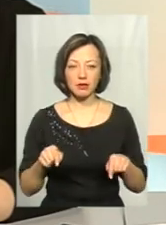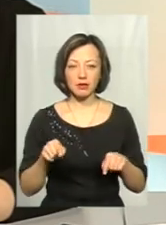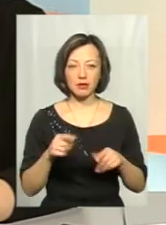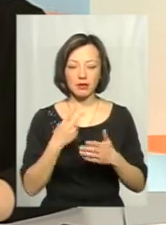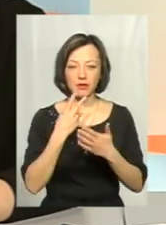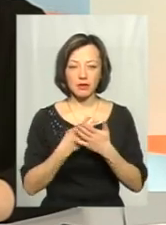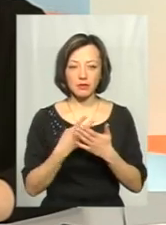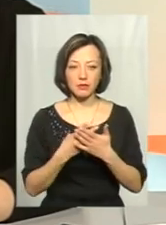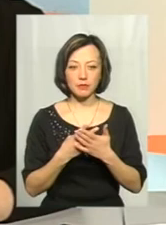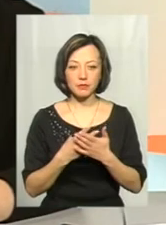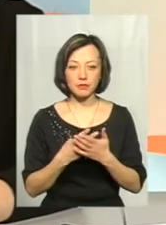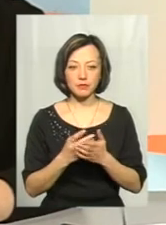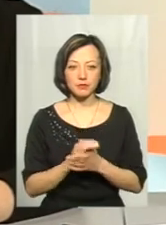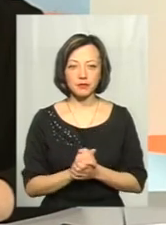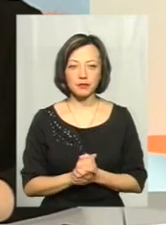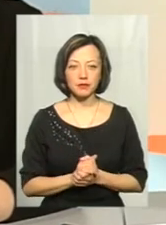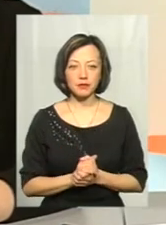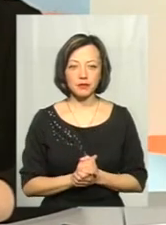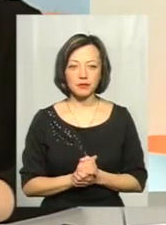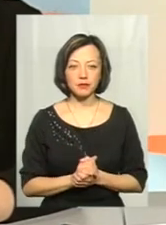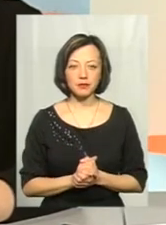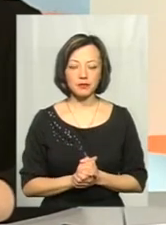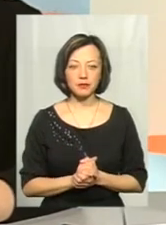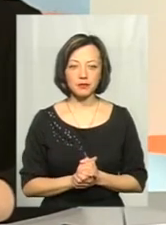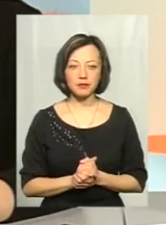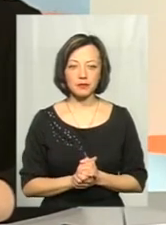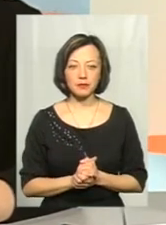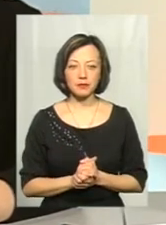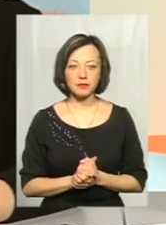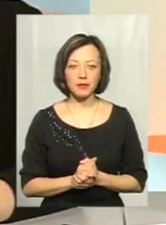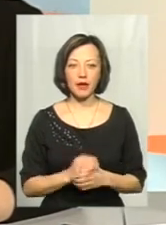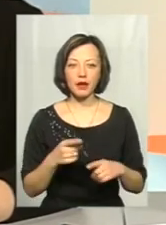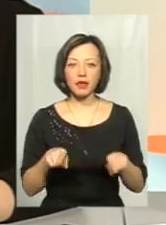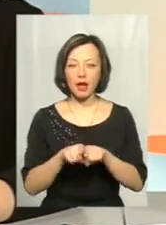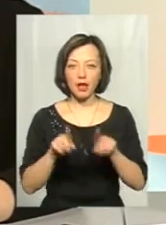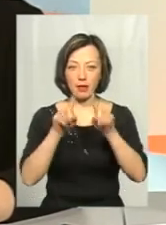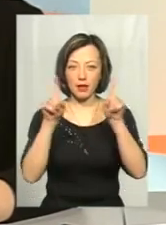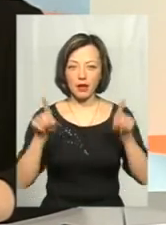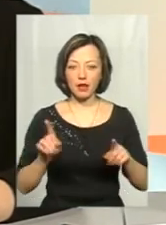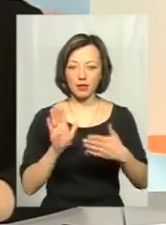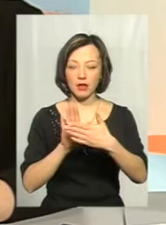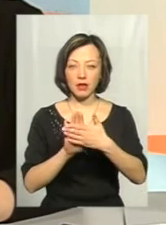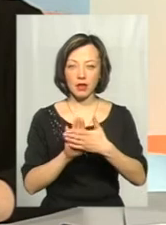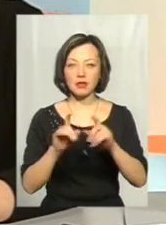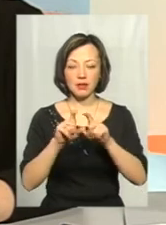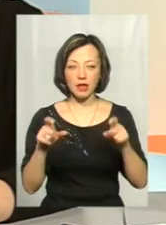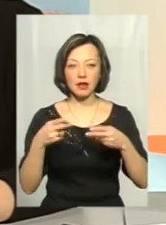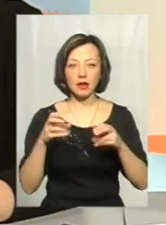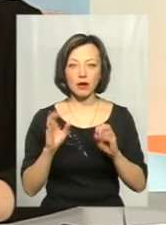От тут, якщо можна показати, що в принципі такі плакатики будуть на тих лікувальних закладах, де